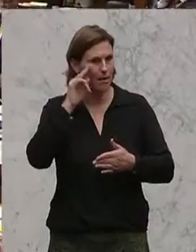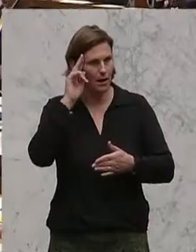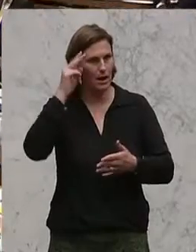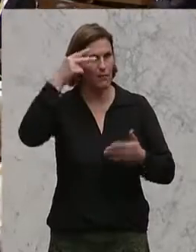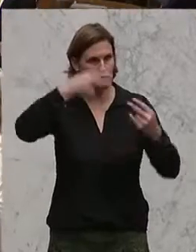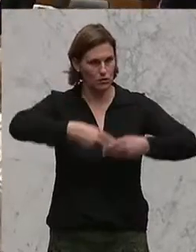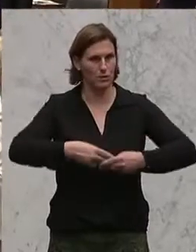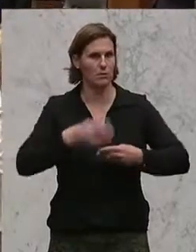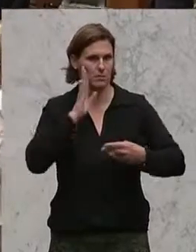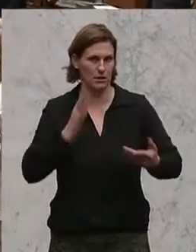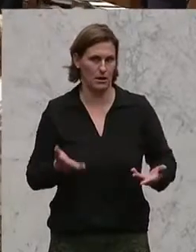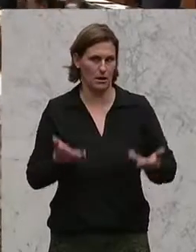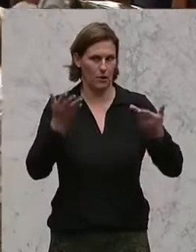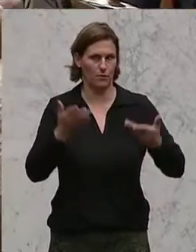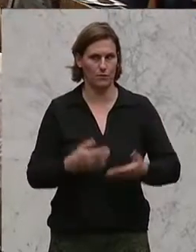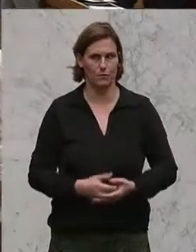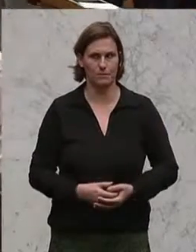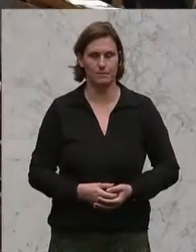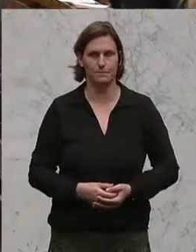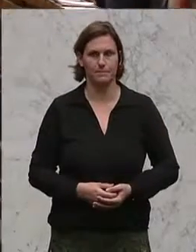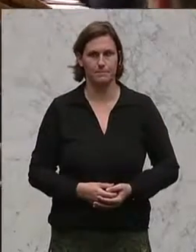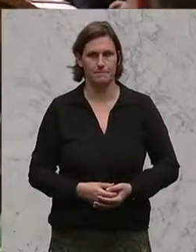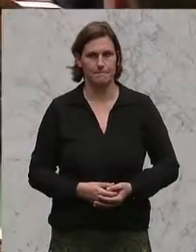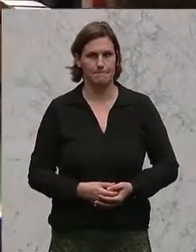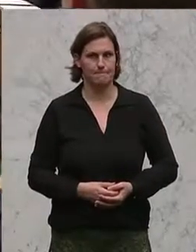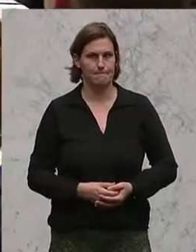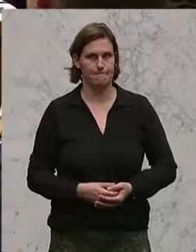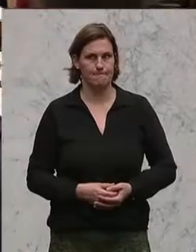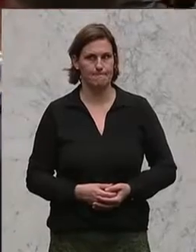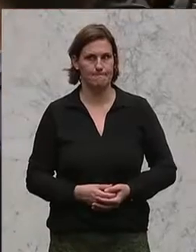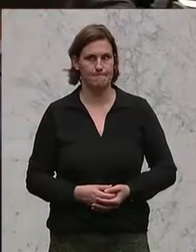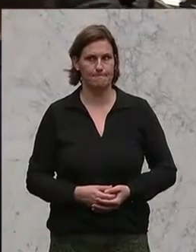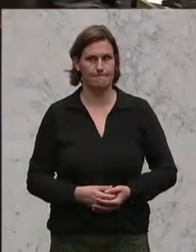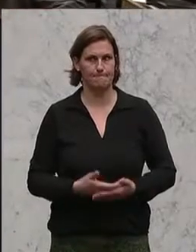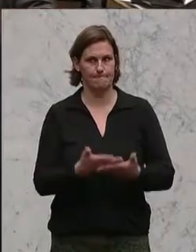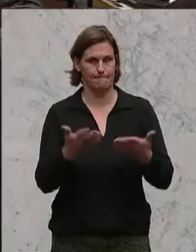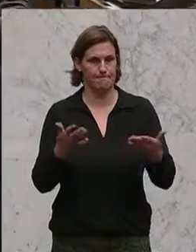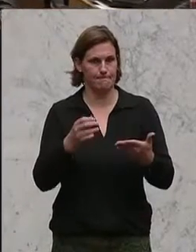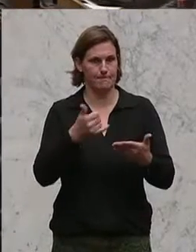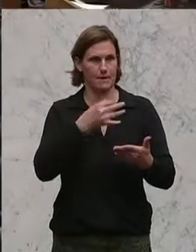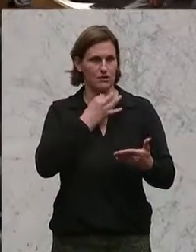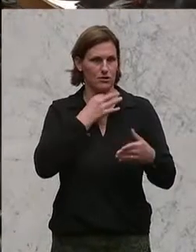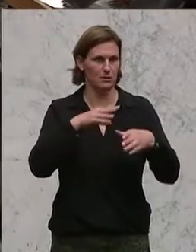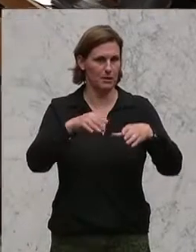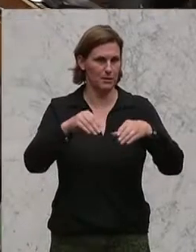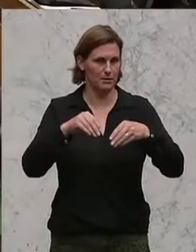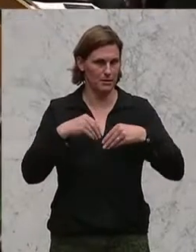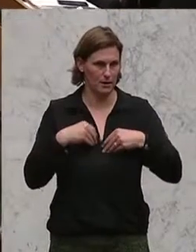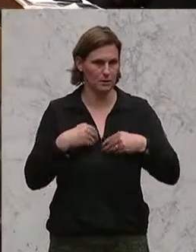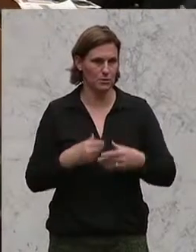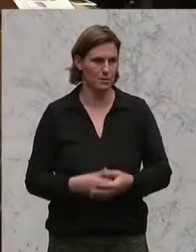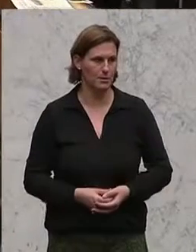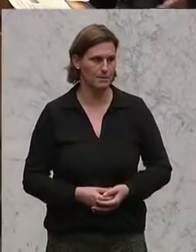sich dafür aussprechen, auch um ein diesbezügliches Zeichen. Das ist einstimmig